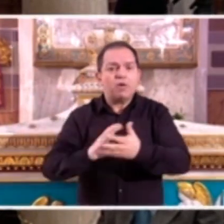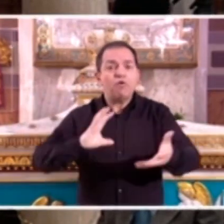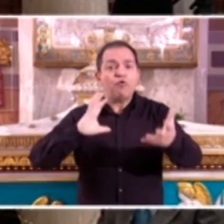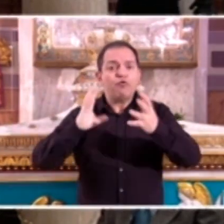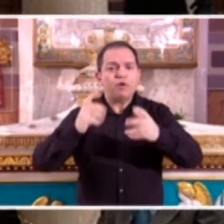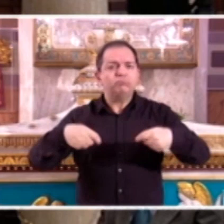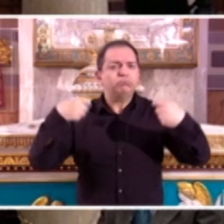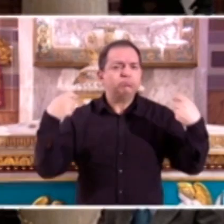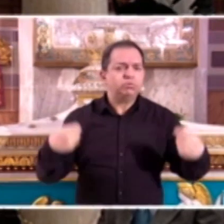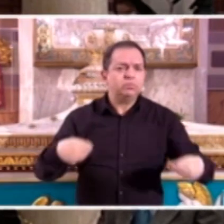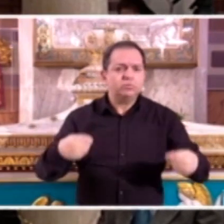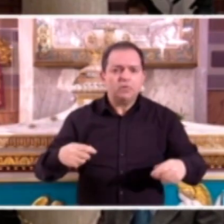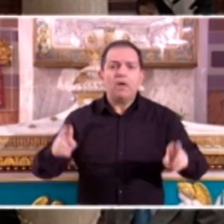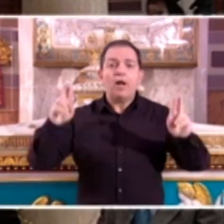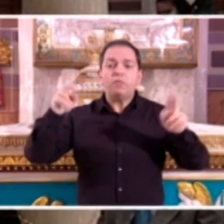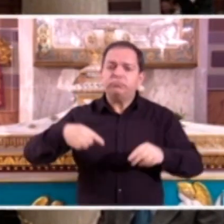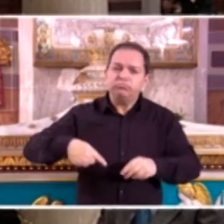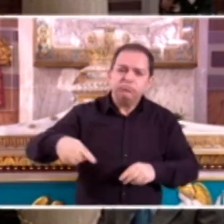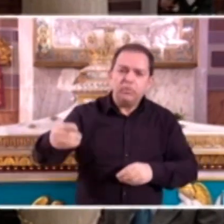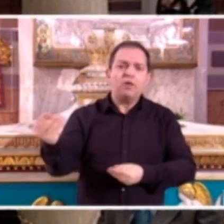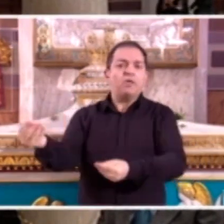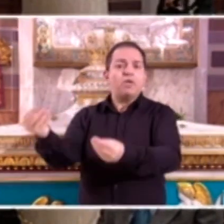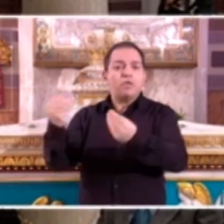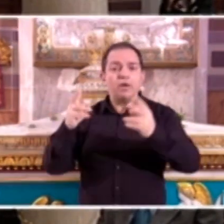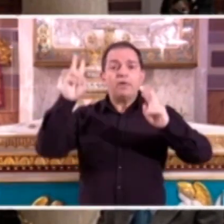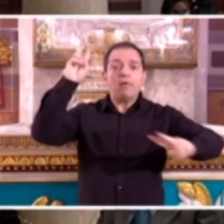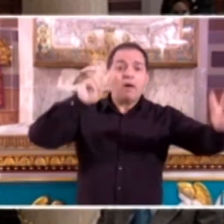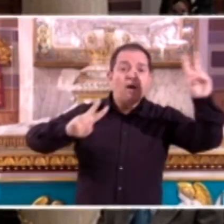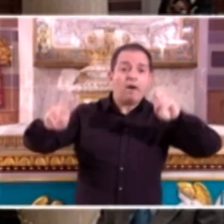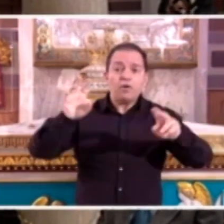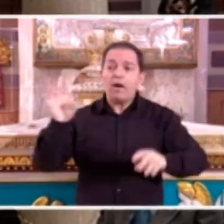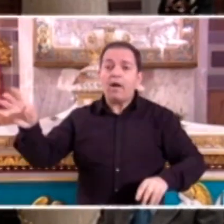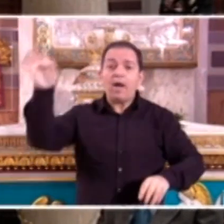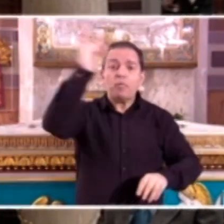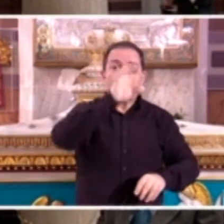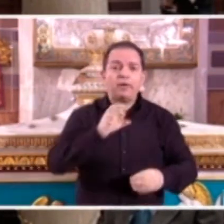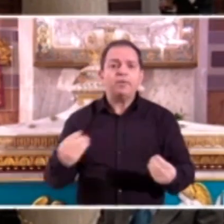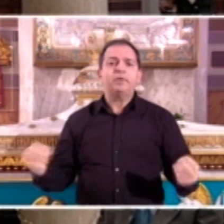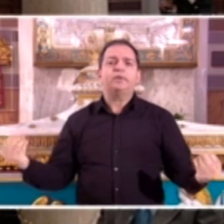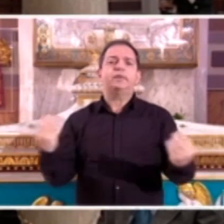της γης και καιρών ειρηνικών, Κυρίου